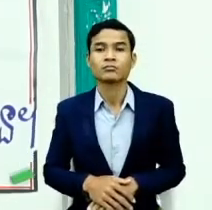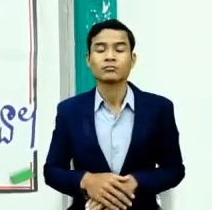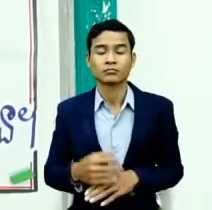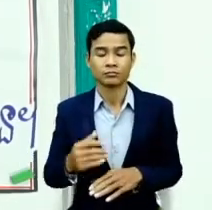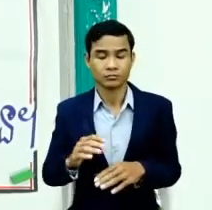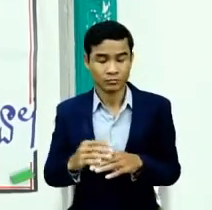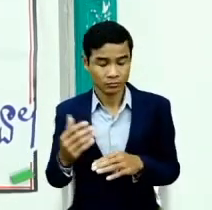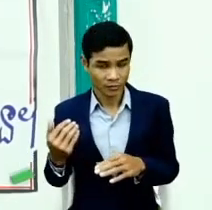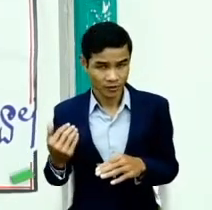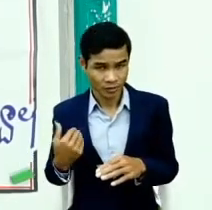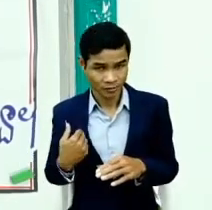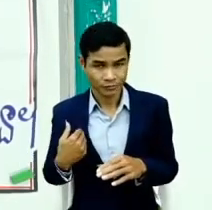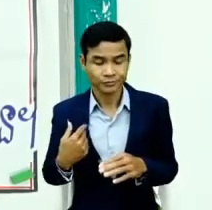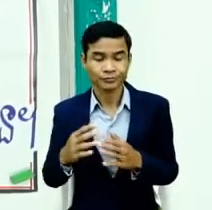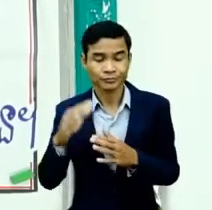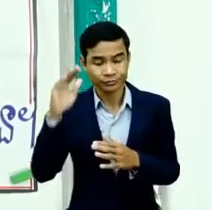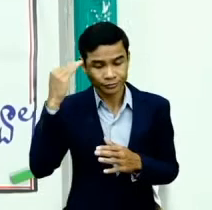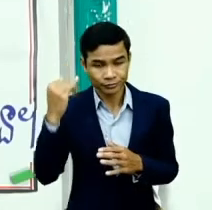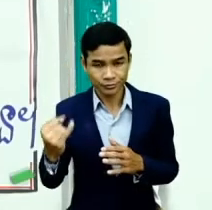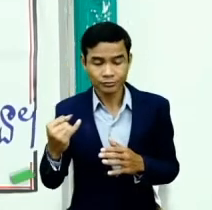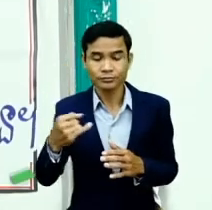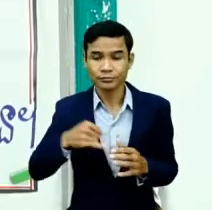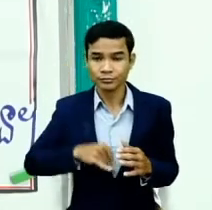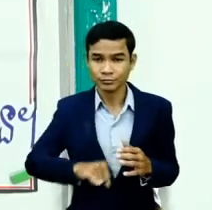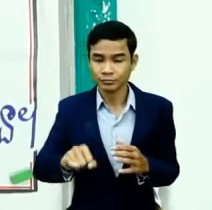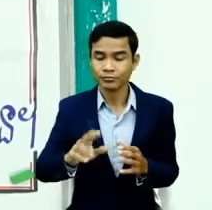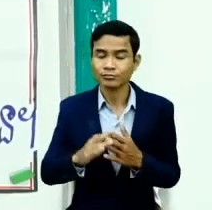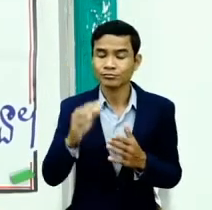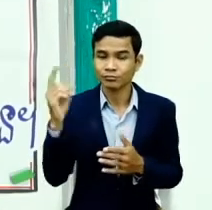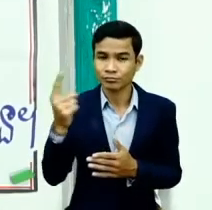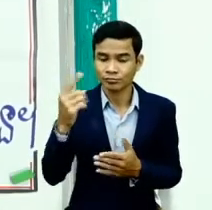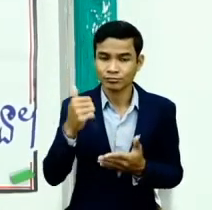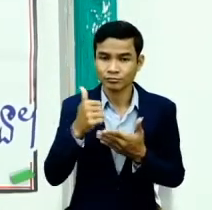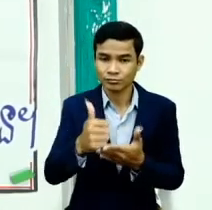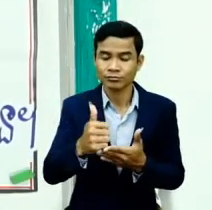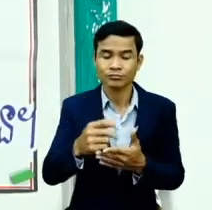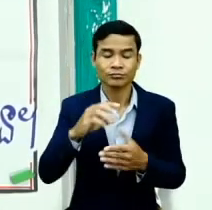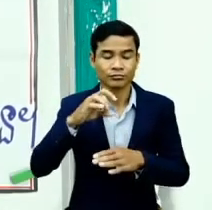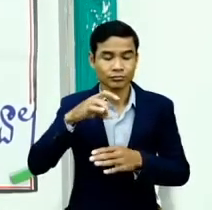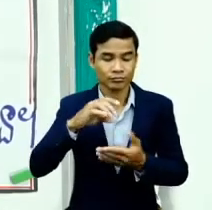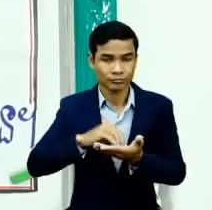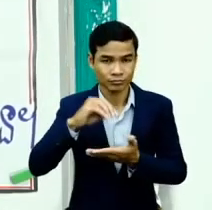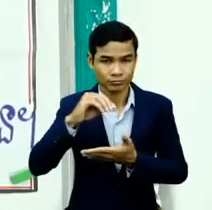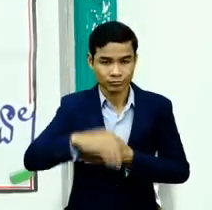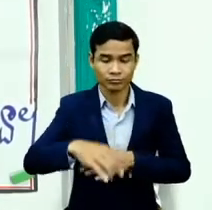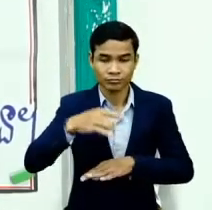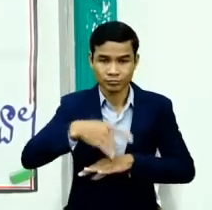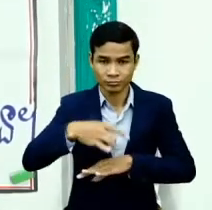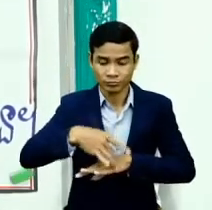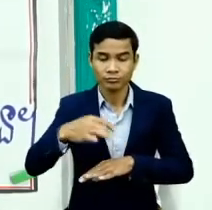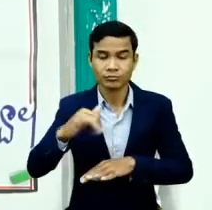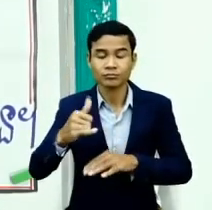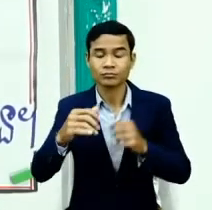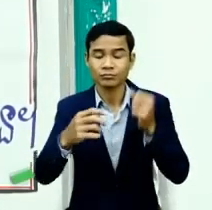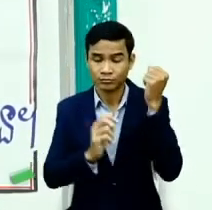ốt tay tay chuối đâm ở lớp rứ đâm lộn mì